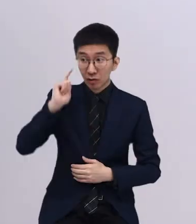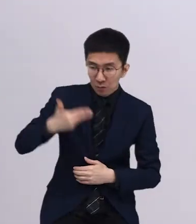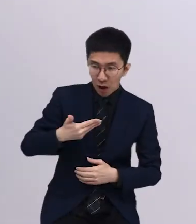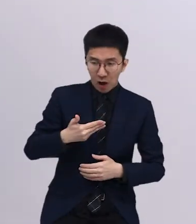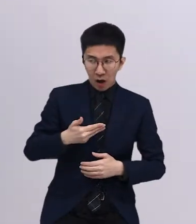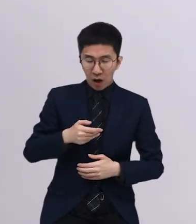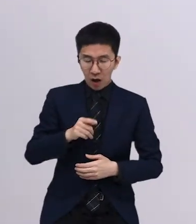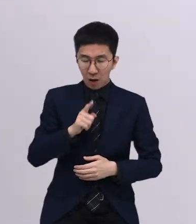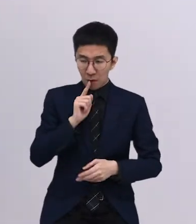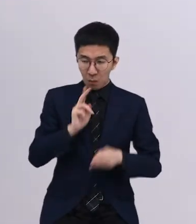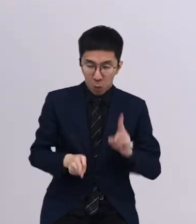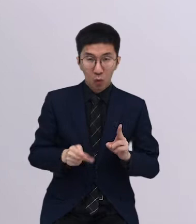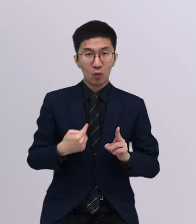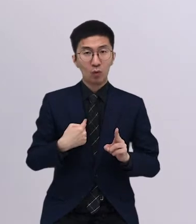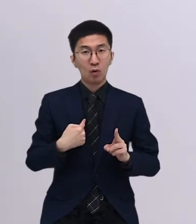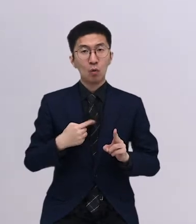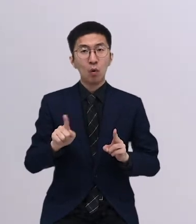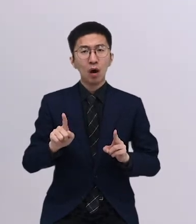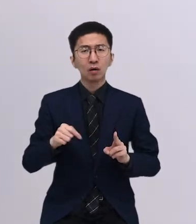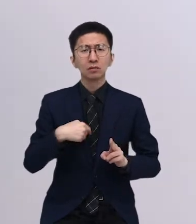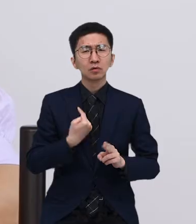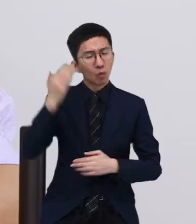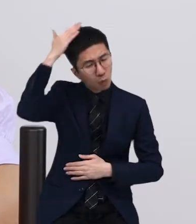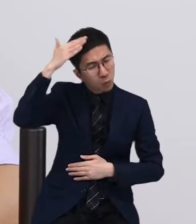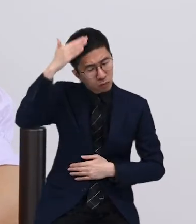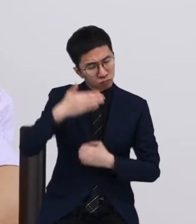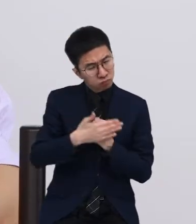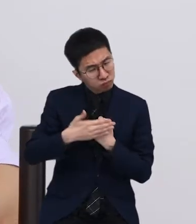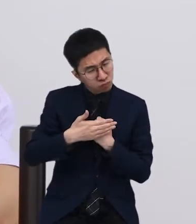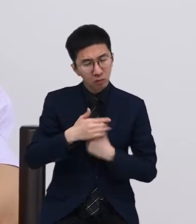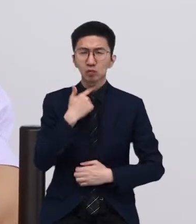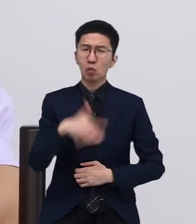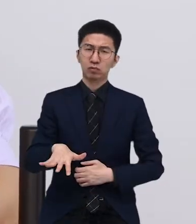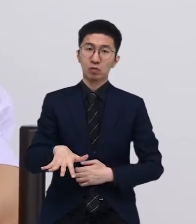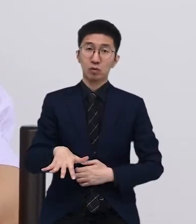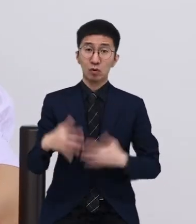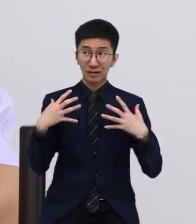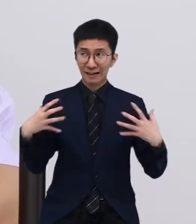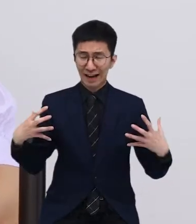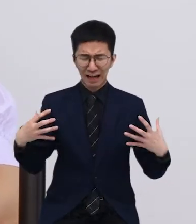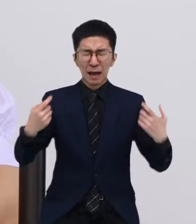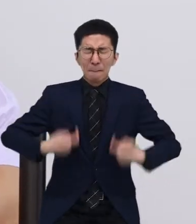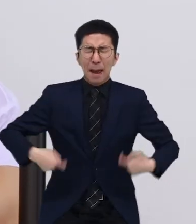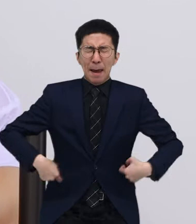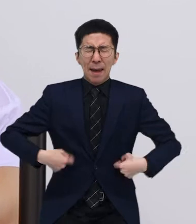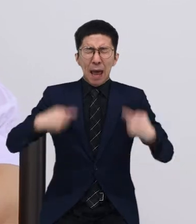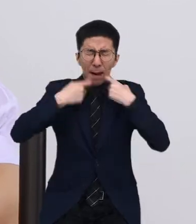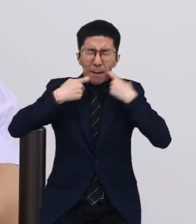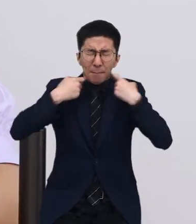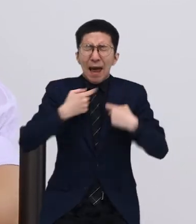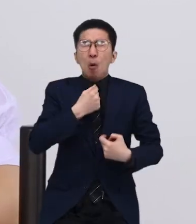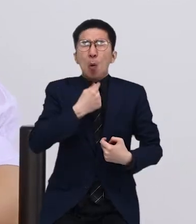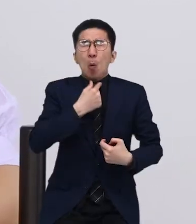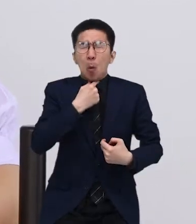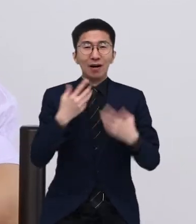저는 이 질문을 받고 되게 말문이 딱 막혔는데 막상 저도 제 자신의 몸을 사랑해줬던 적이 없는 거예요. 맨날